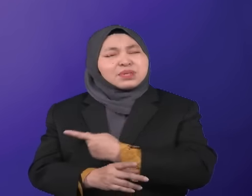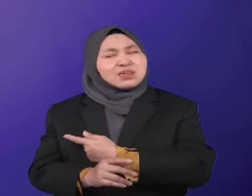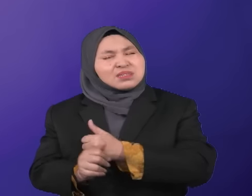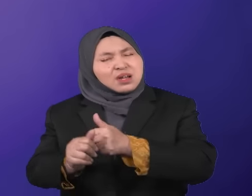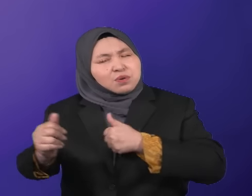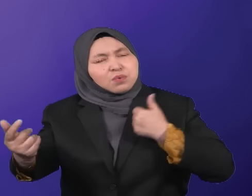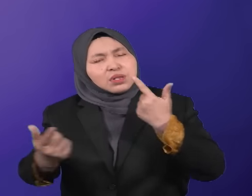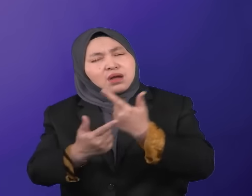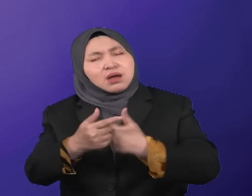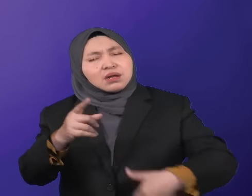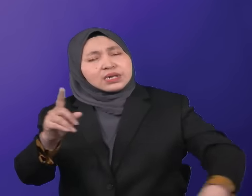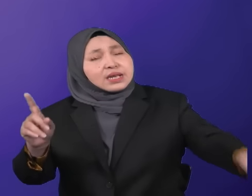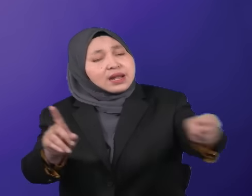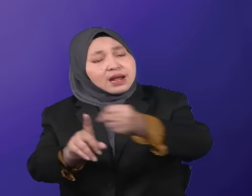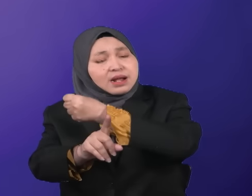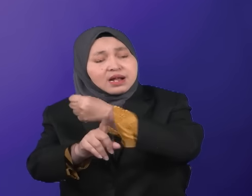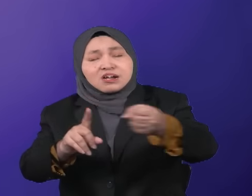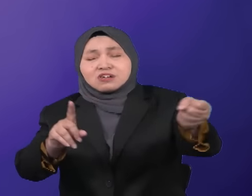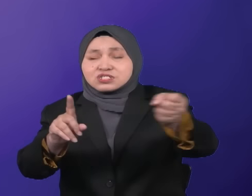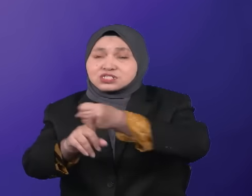عَذَابَ